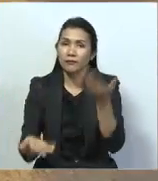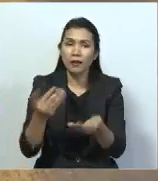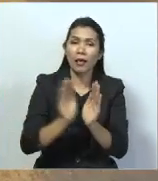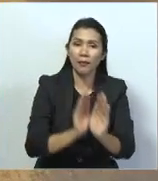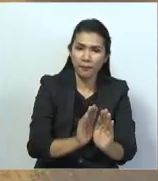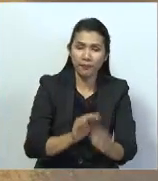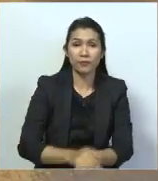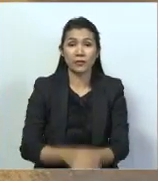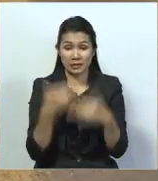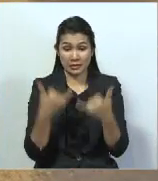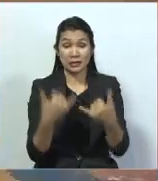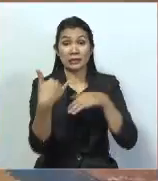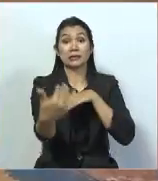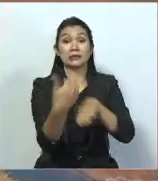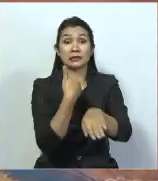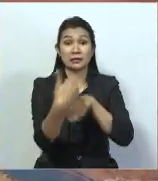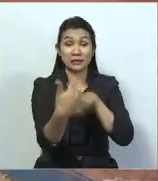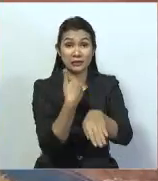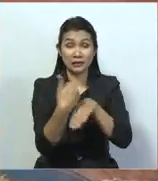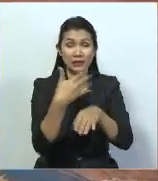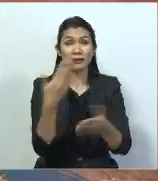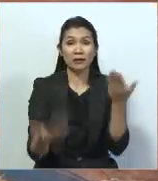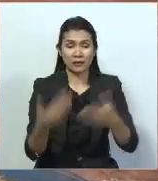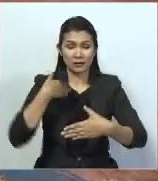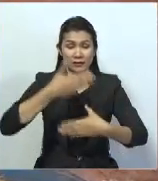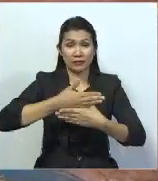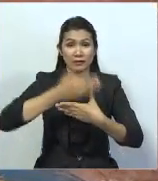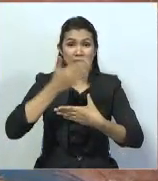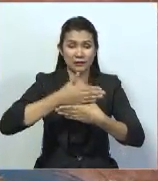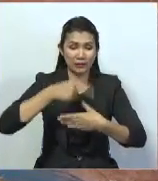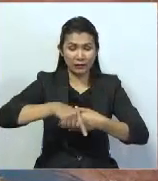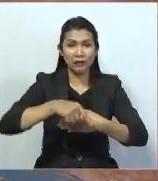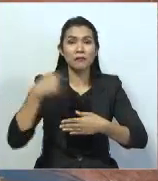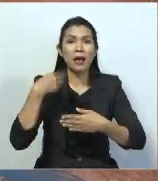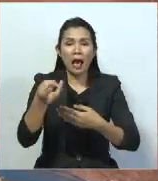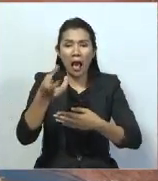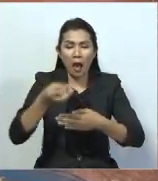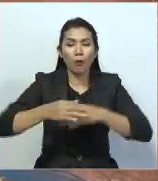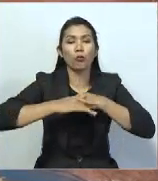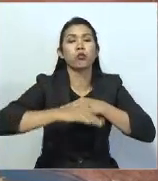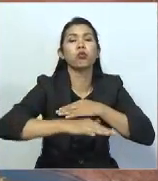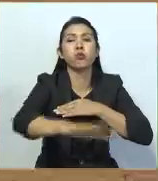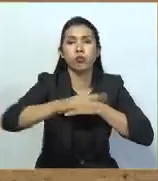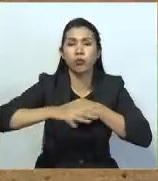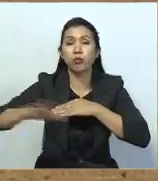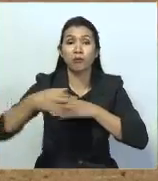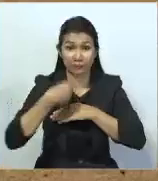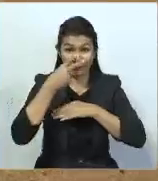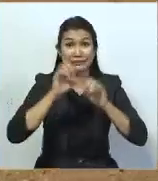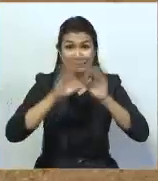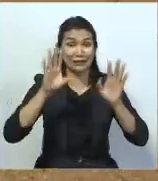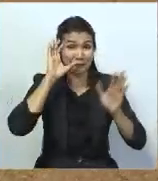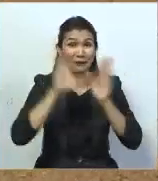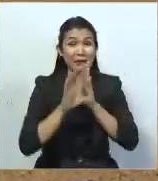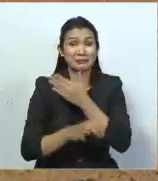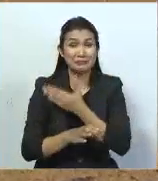ทำให้ถนนซึ่งเป็นพื้นที่ของเขื่อนป้องกันตลิ่งมีการนำข้าวเปลือกไปตากยาวเลยเมื่อสักครู่น่าจะเห็นภาพไ